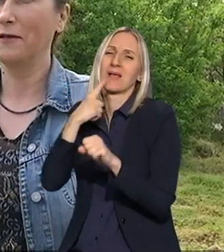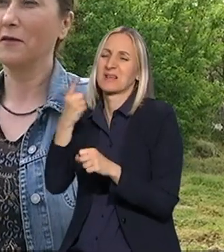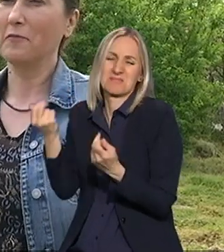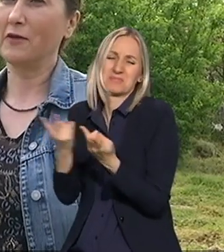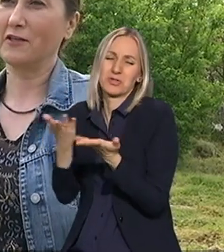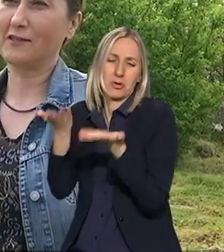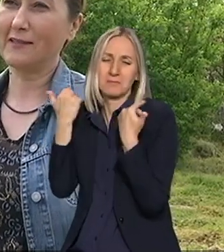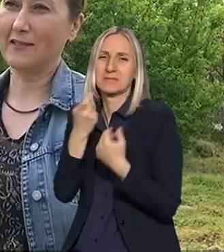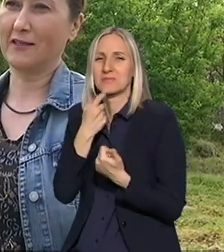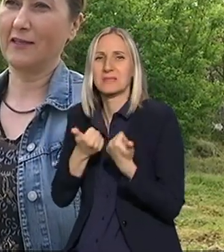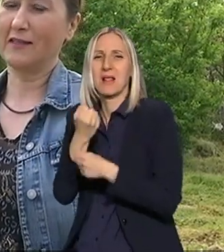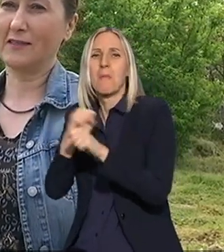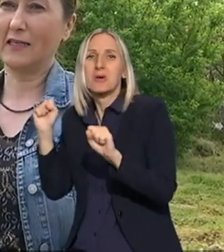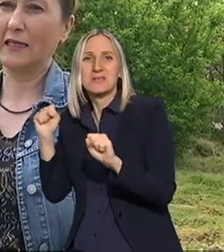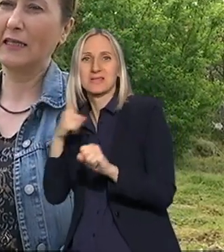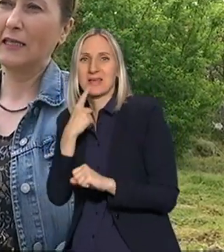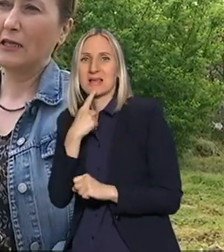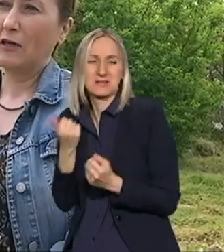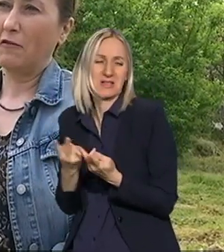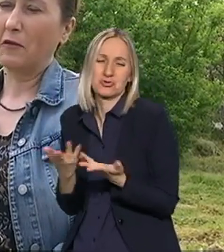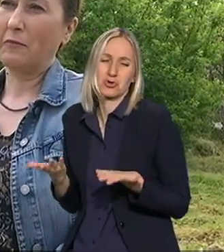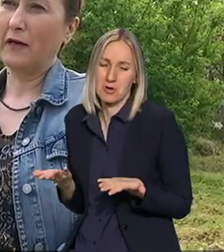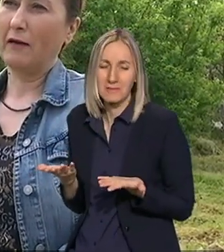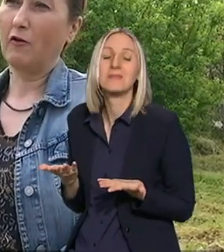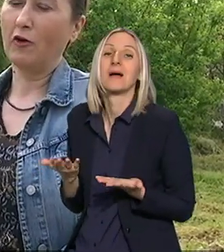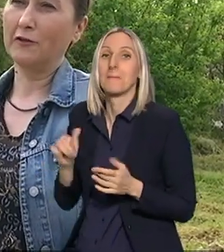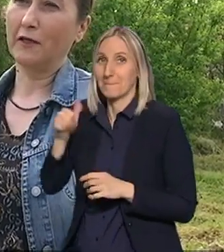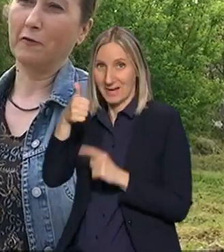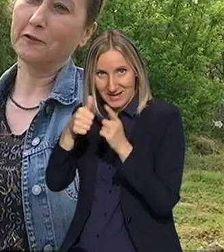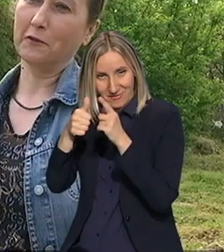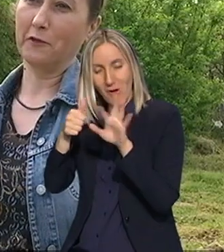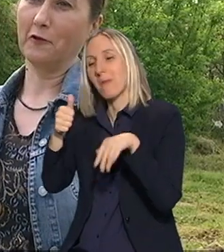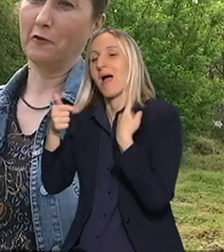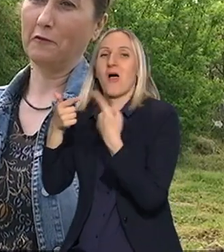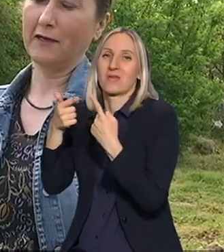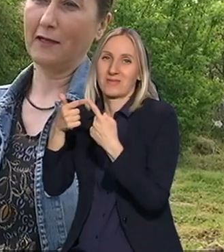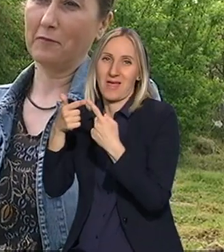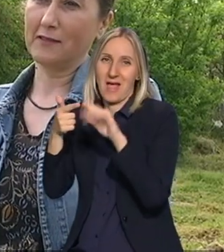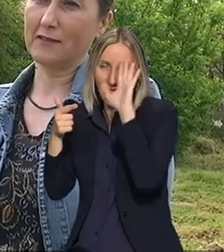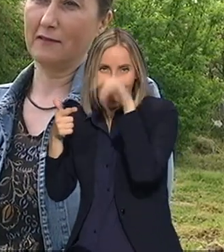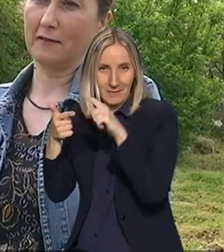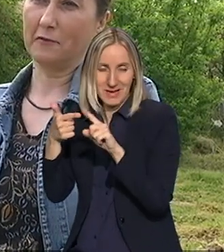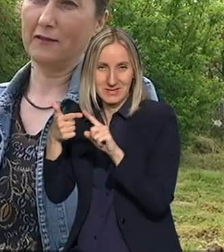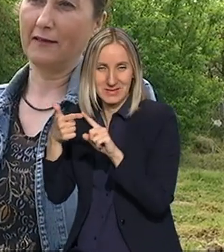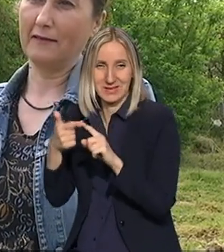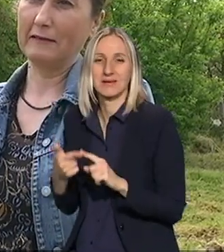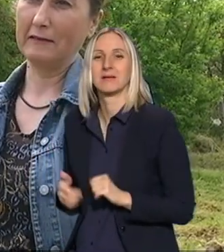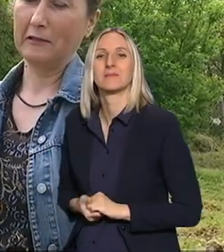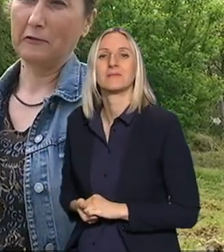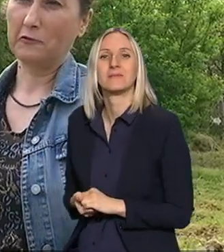je baš sličan jezik. Pa onda je bilo albanski, tako